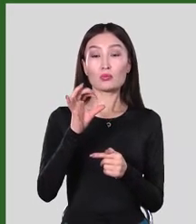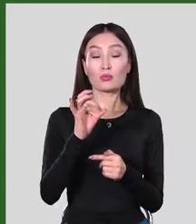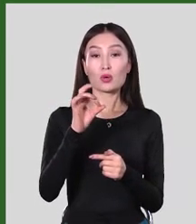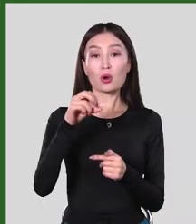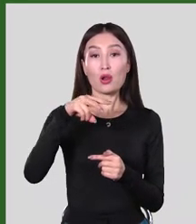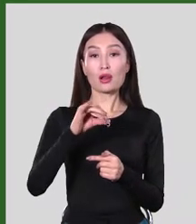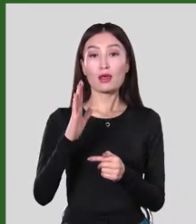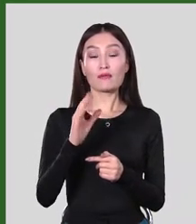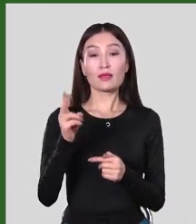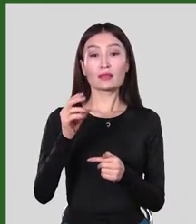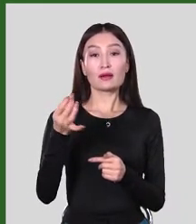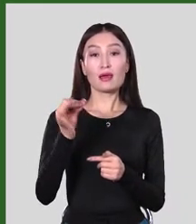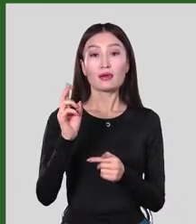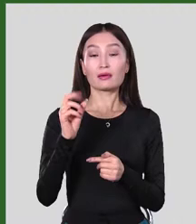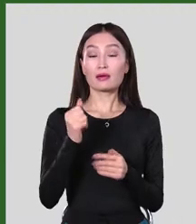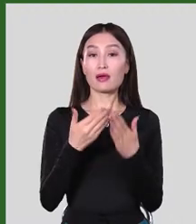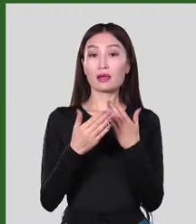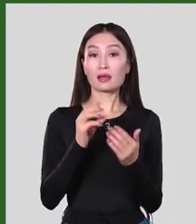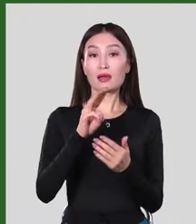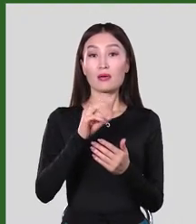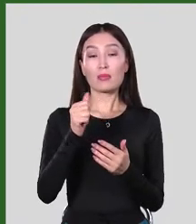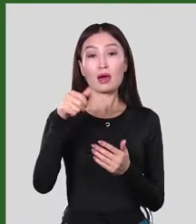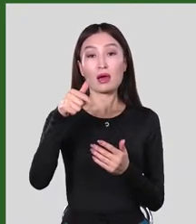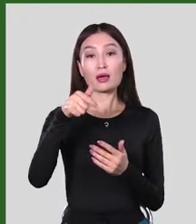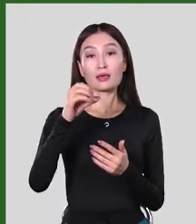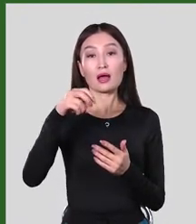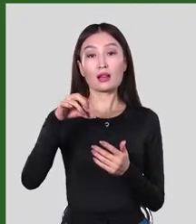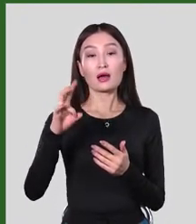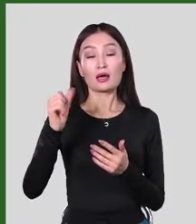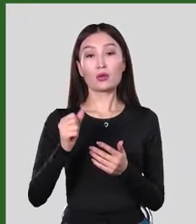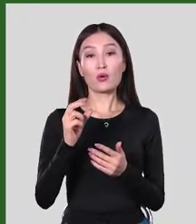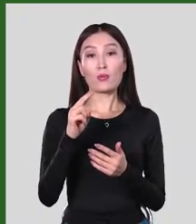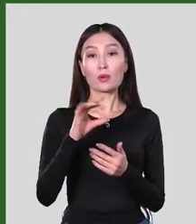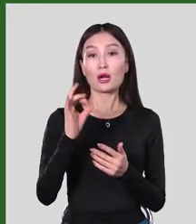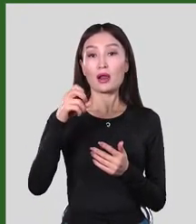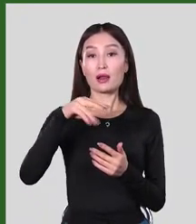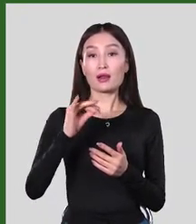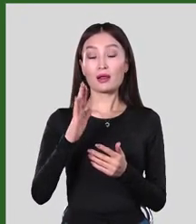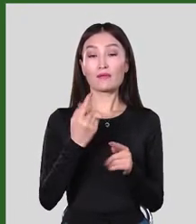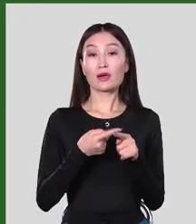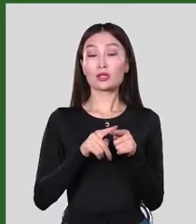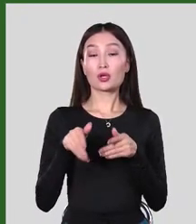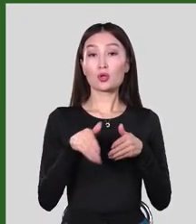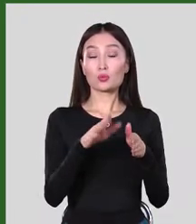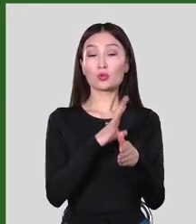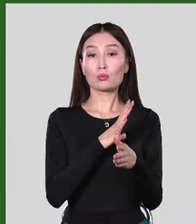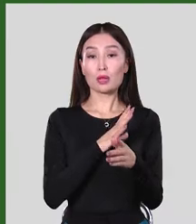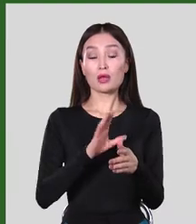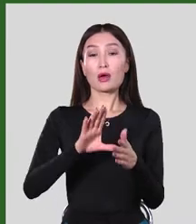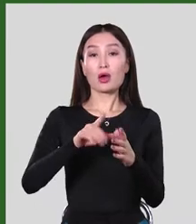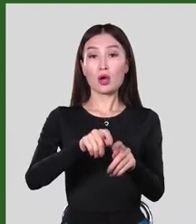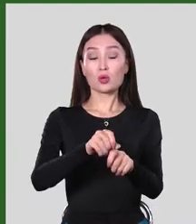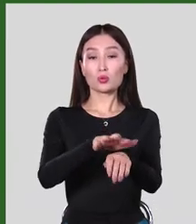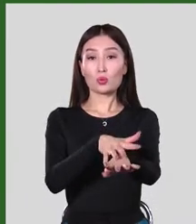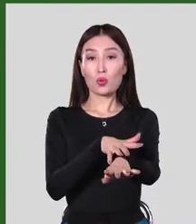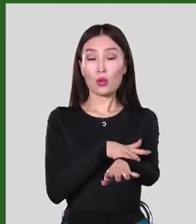Дрейка или Магелланов пролив. Этот путь был не только значительно длиннее, но